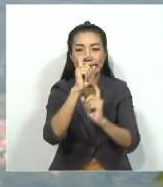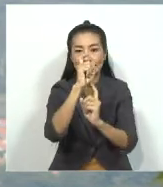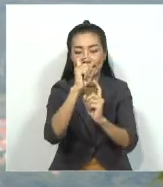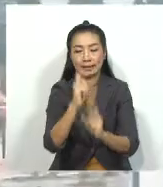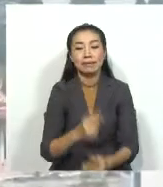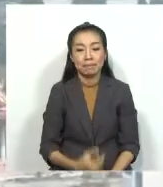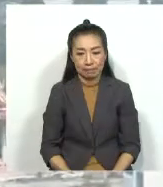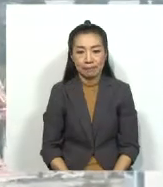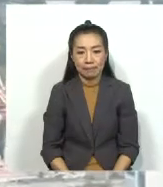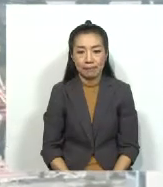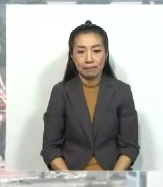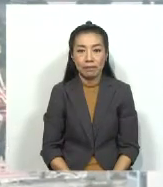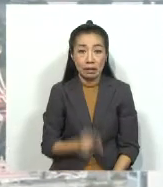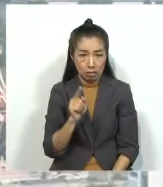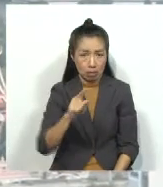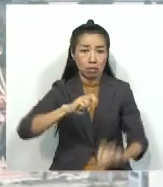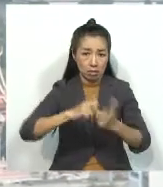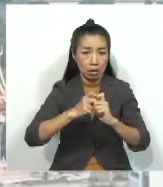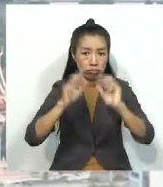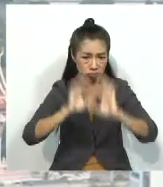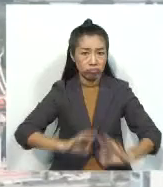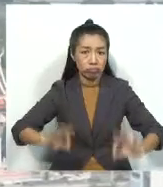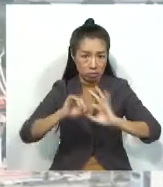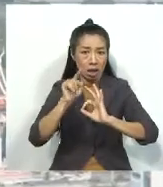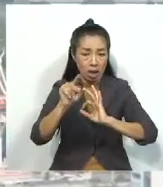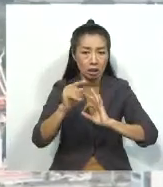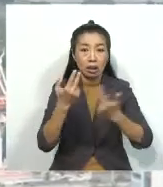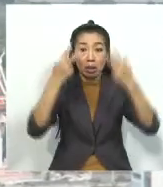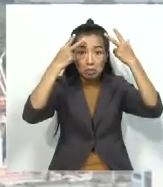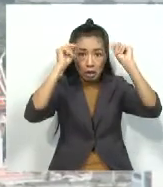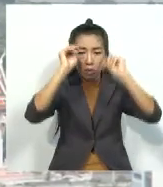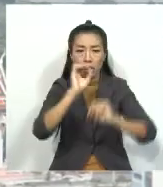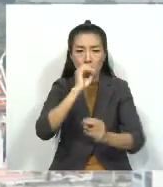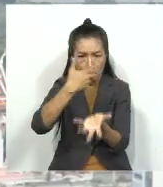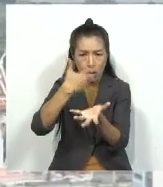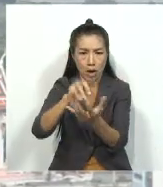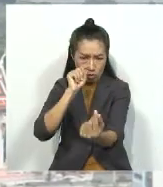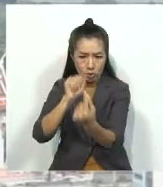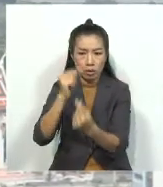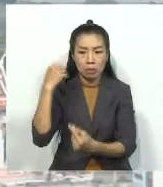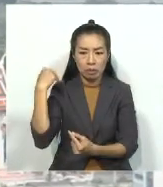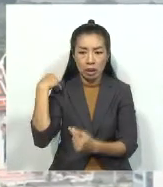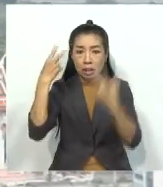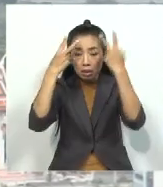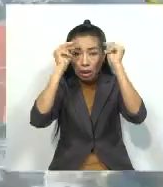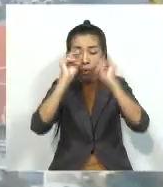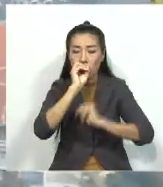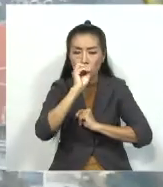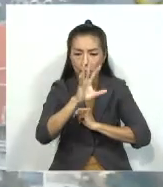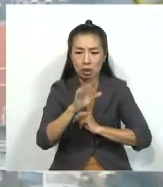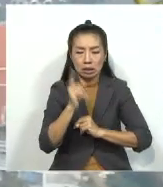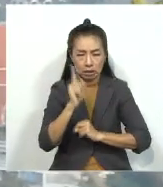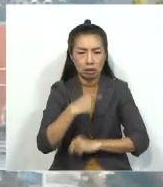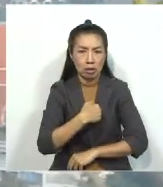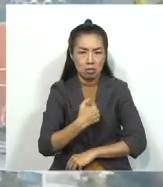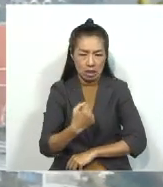เรื่องนี้นะครับก็ถือว่าเป็นเรื่องใหญ่นะคุณผู้ชมคุณกองแก้วเพราะว่าเรื่องนี้เนี่ยนายกรัฐมนตรีก็พูดถึงเหมือนกันมีการบอกนะครับบอกว่